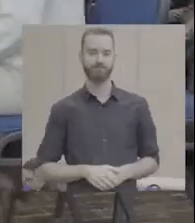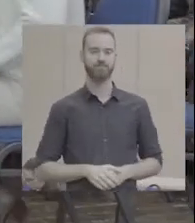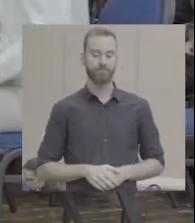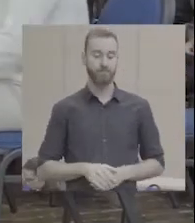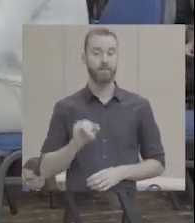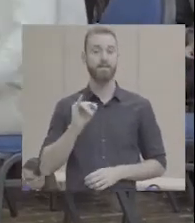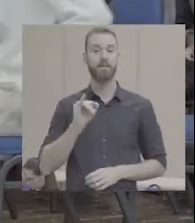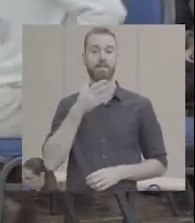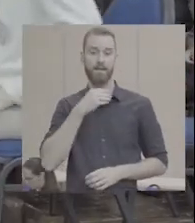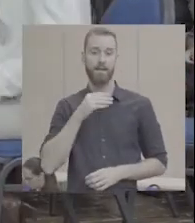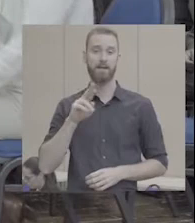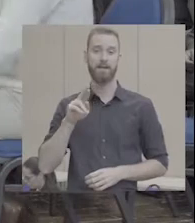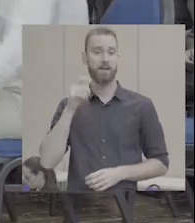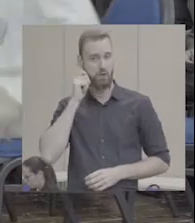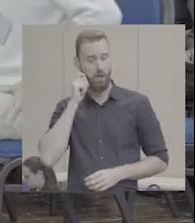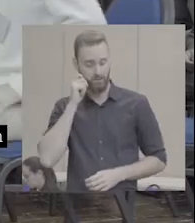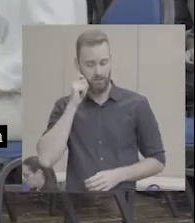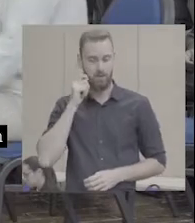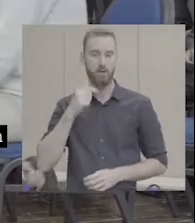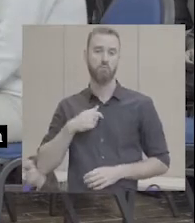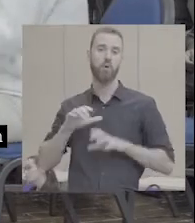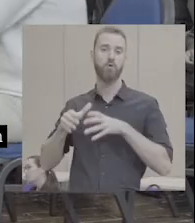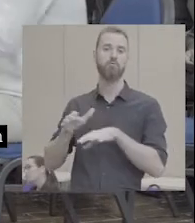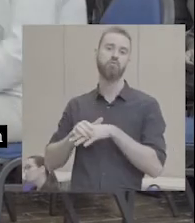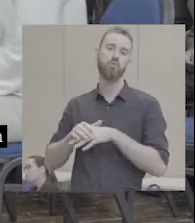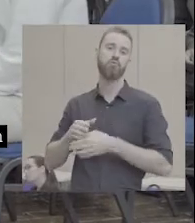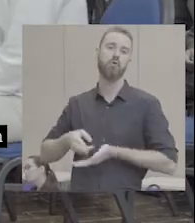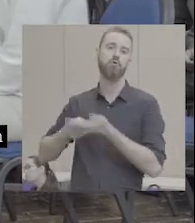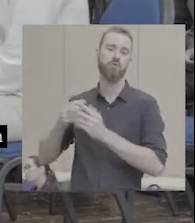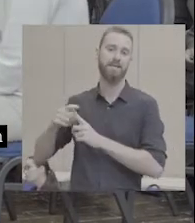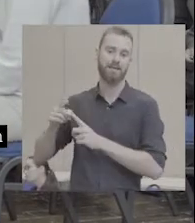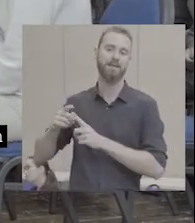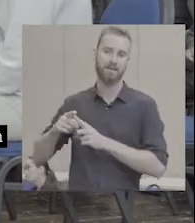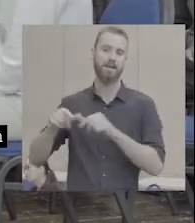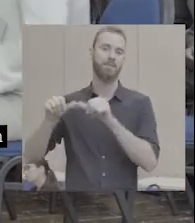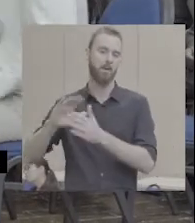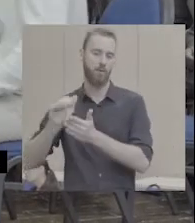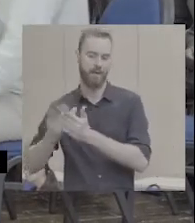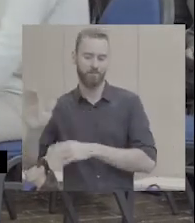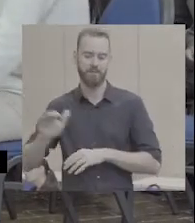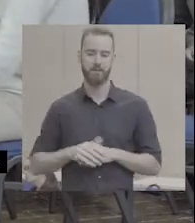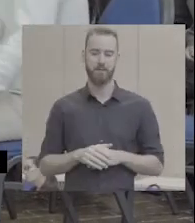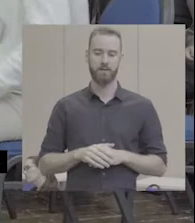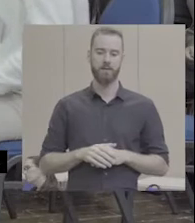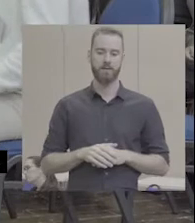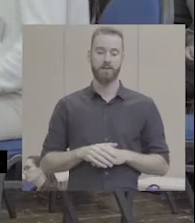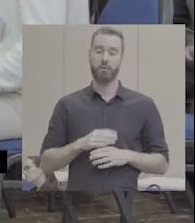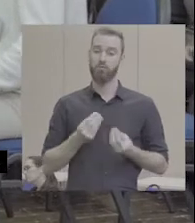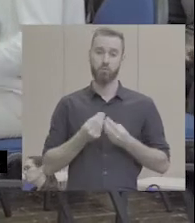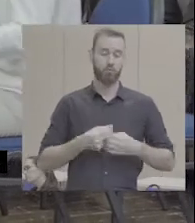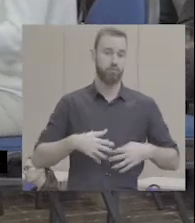Voilà. Isabelle Richard, je fais partie d'un groupe de ressources techniques en habitation, Atelier Habitation Montréal. On fait plusieurs logements pour